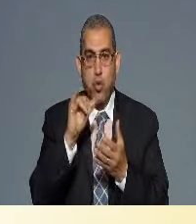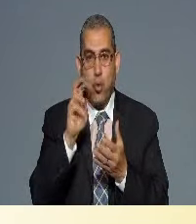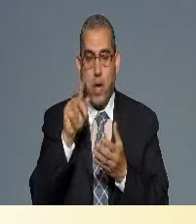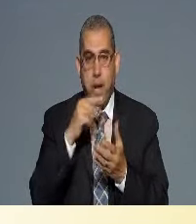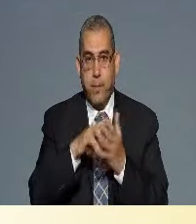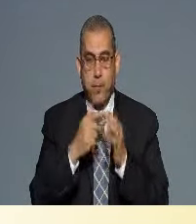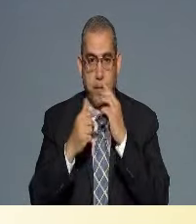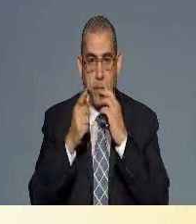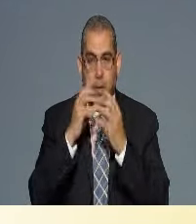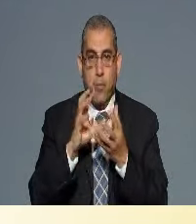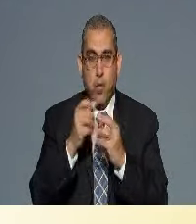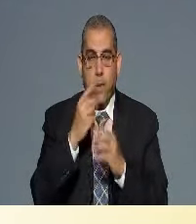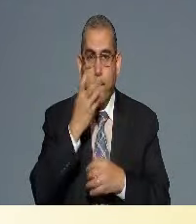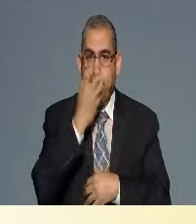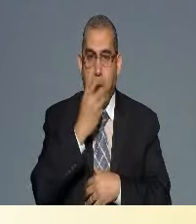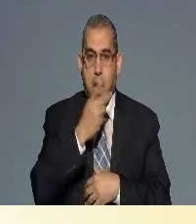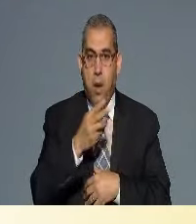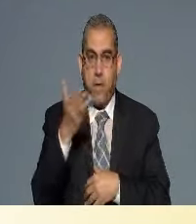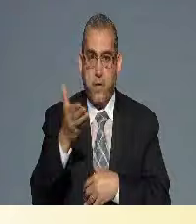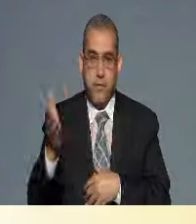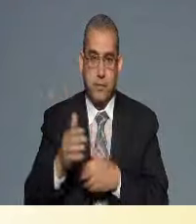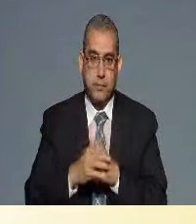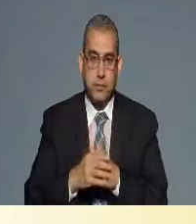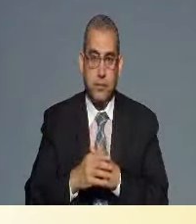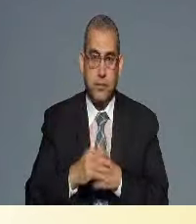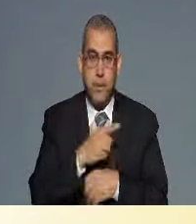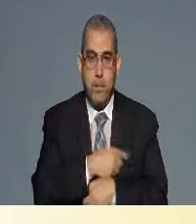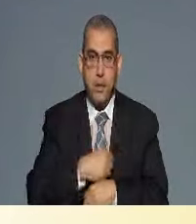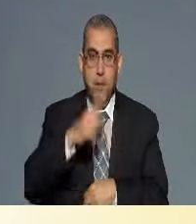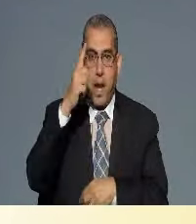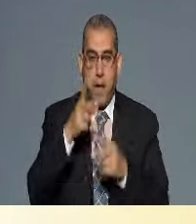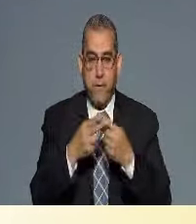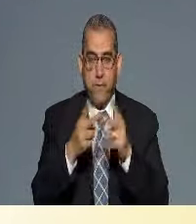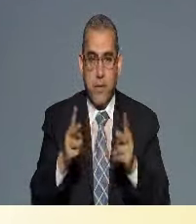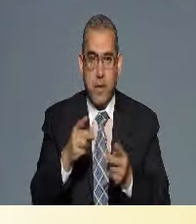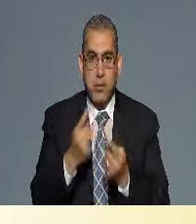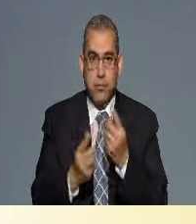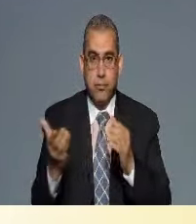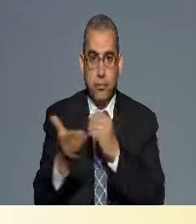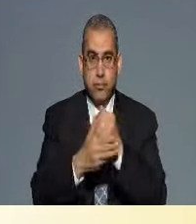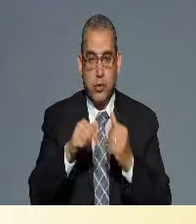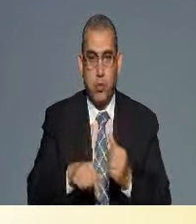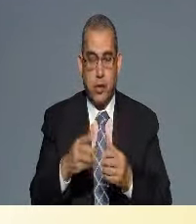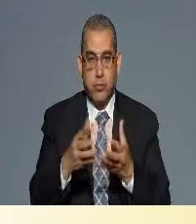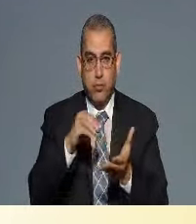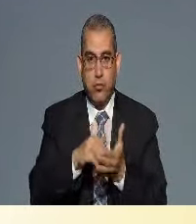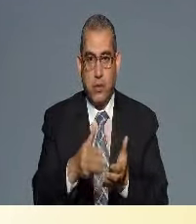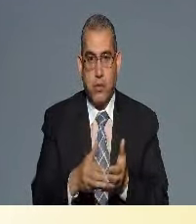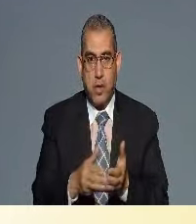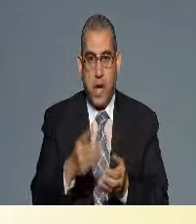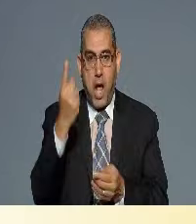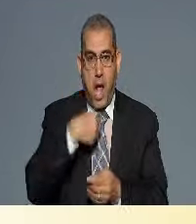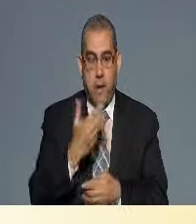فروت، والمانجا بأنواعها. وبسم الله نفتتح موسم جني الثمار يا فندم. أي يا عمر يا